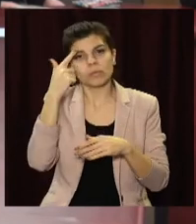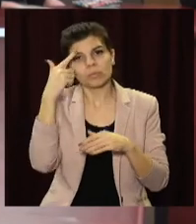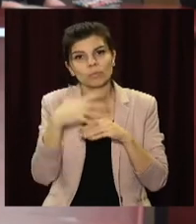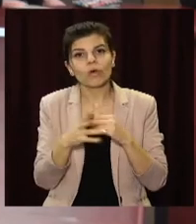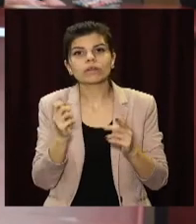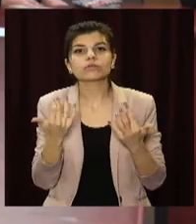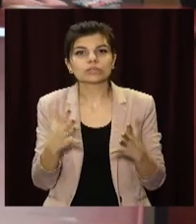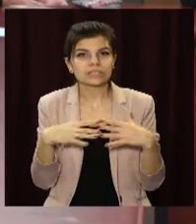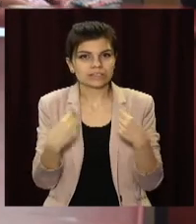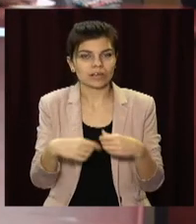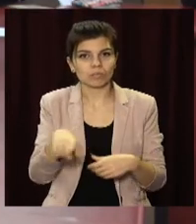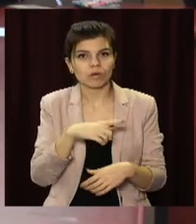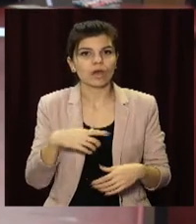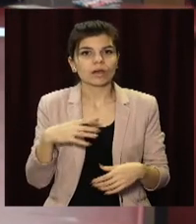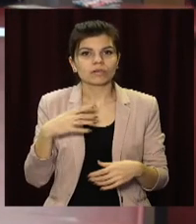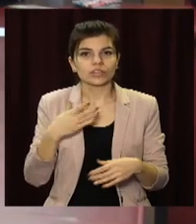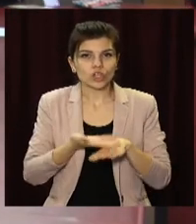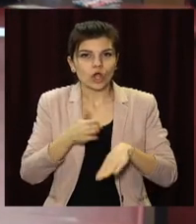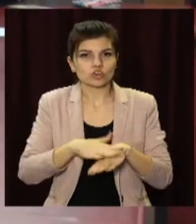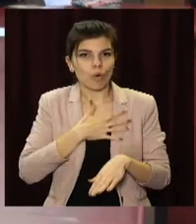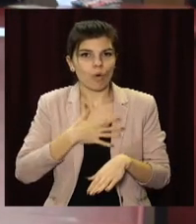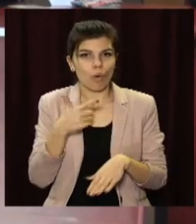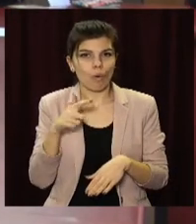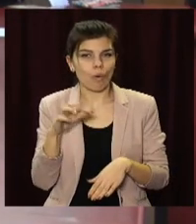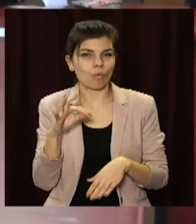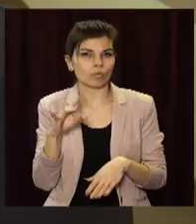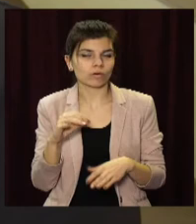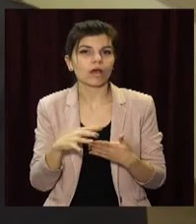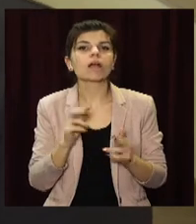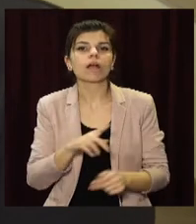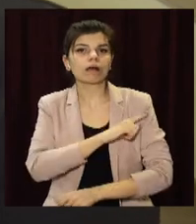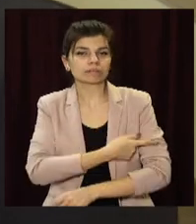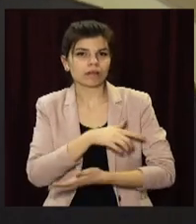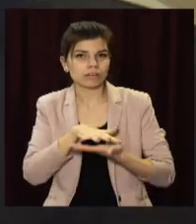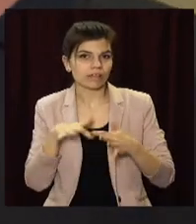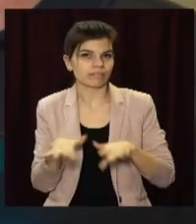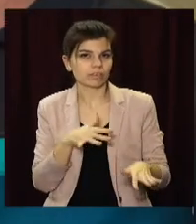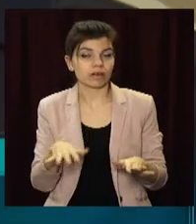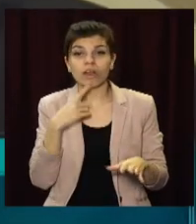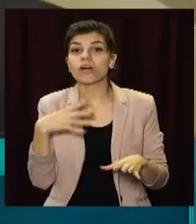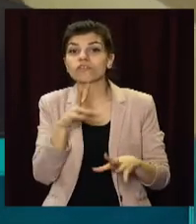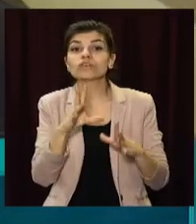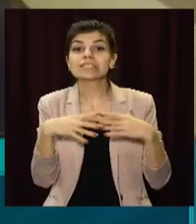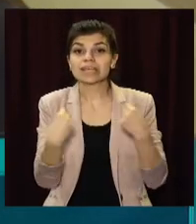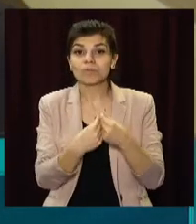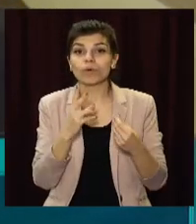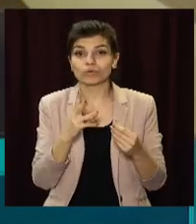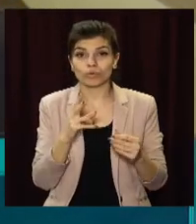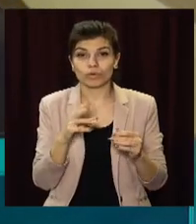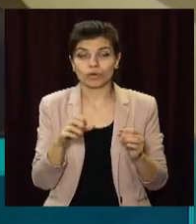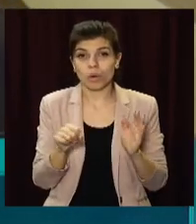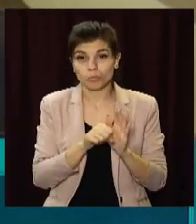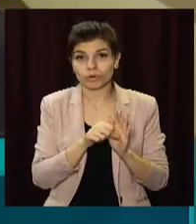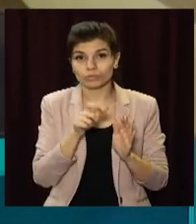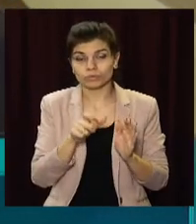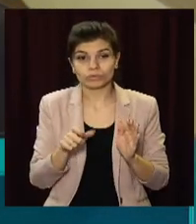як важливо сім'ям бійців пережити горе і знайти сили рухатися далі. Все, що стосується сім'ї погибших, ця категорія, вона как